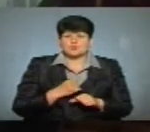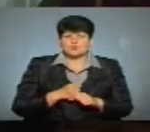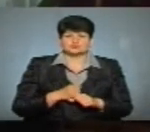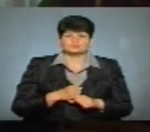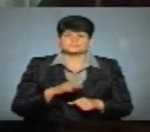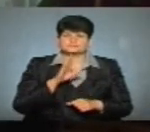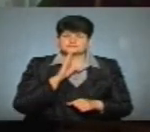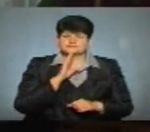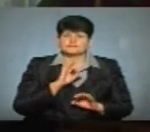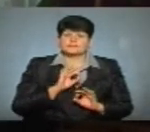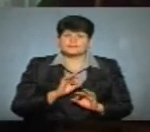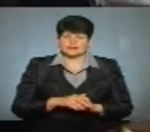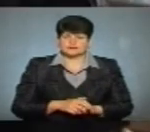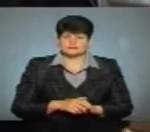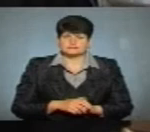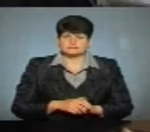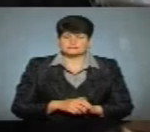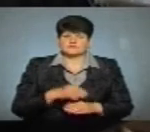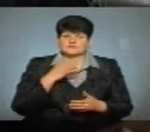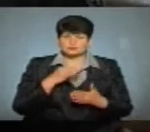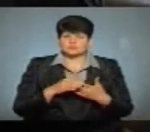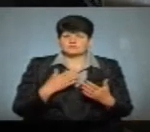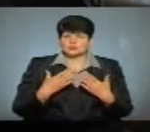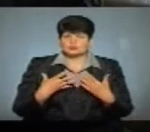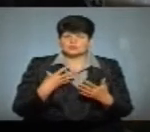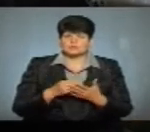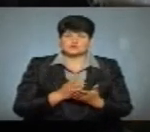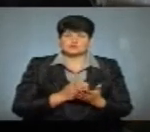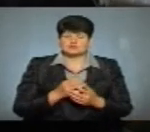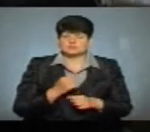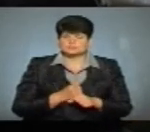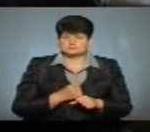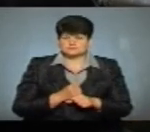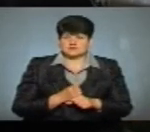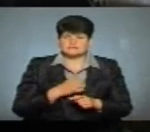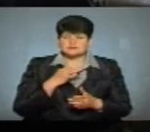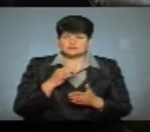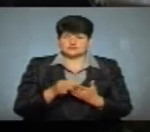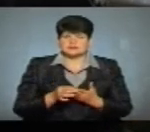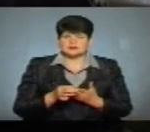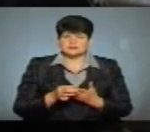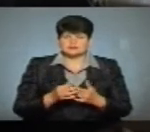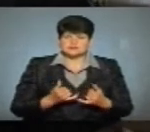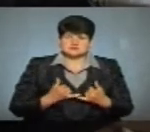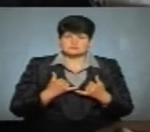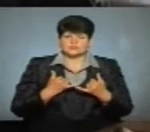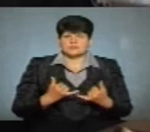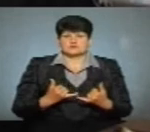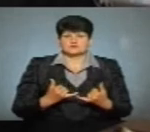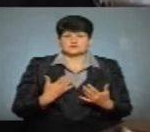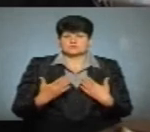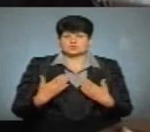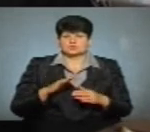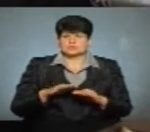Марії розповідає так. Відповідально ставиться як до своїх службових обов'язків, так і відповідально та з повагою ставиться до